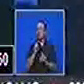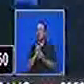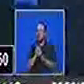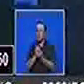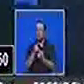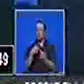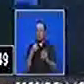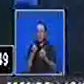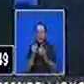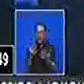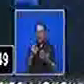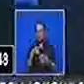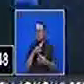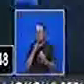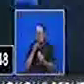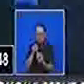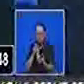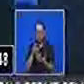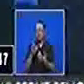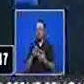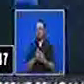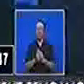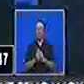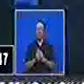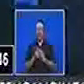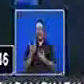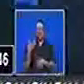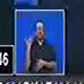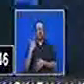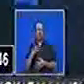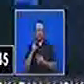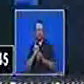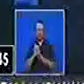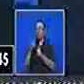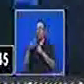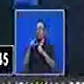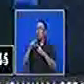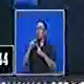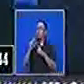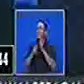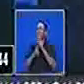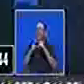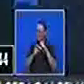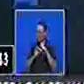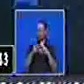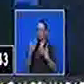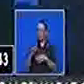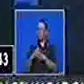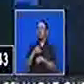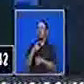dengan masyarakat setempat. Saya sempat bicara dengan Bappenas ketika diskusi soal reklamasi di Jakarta.